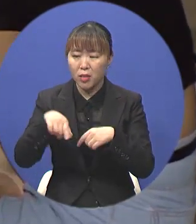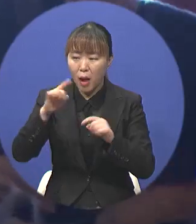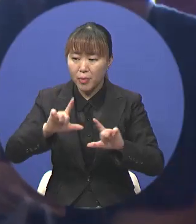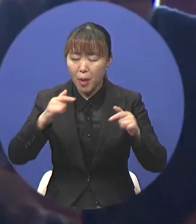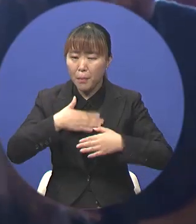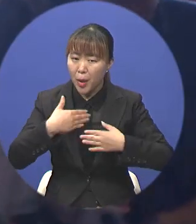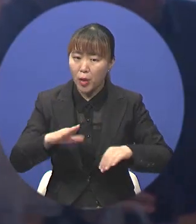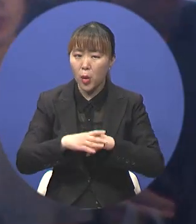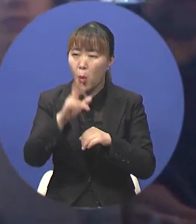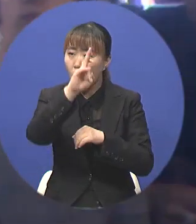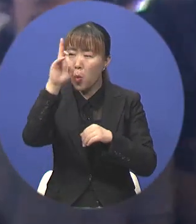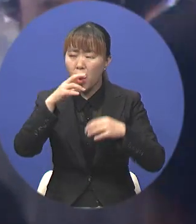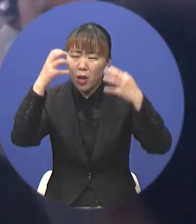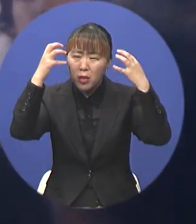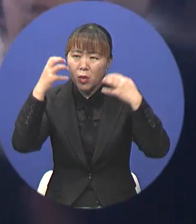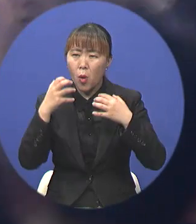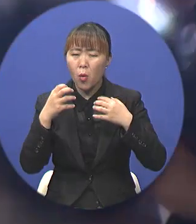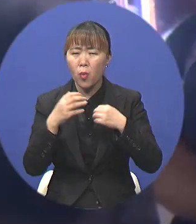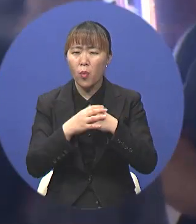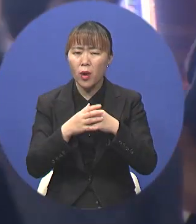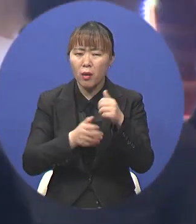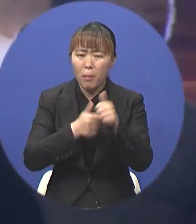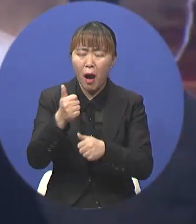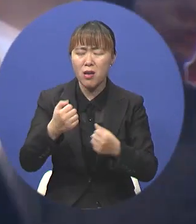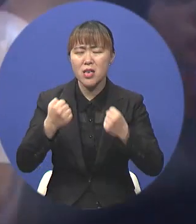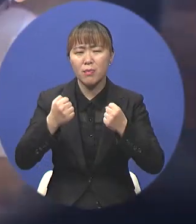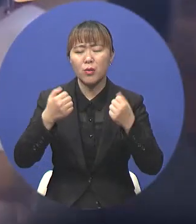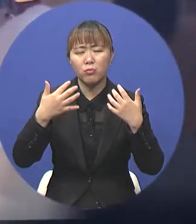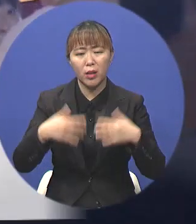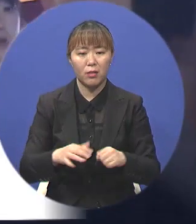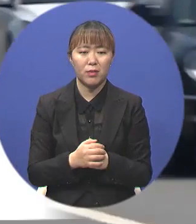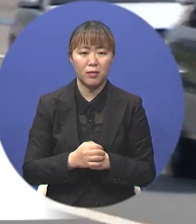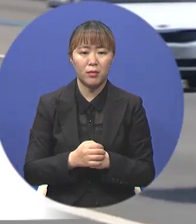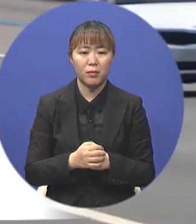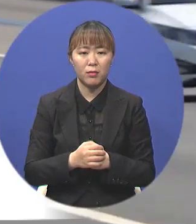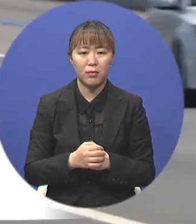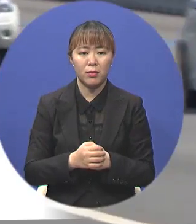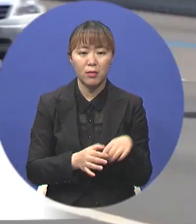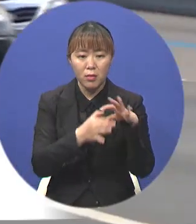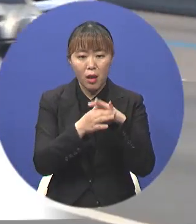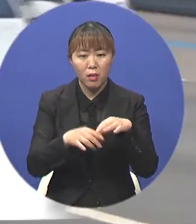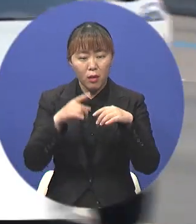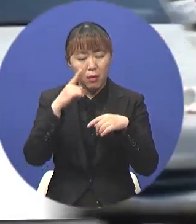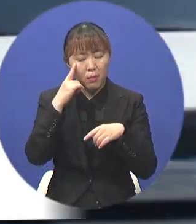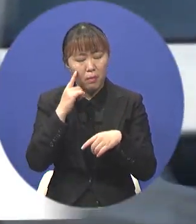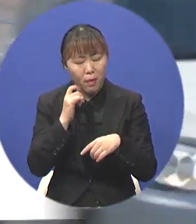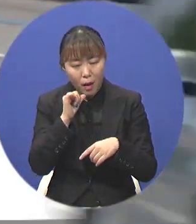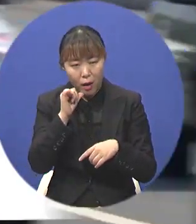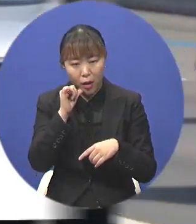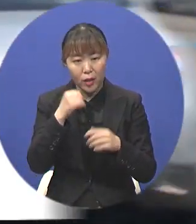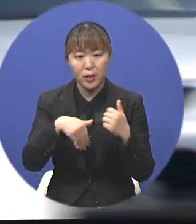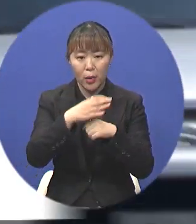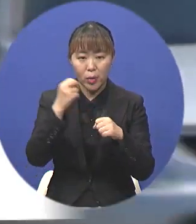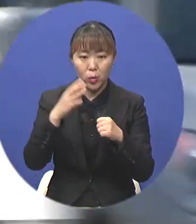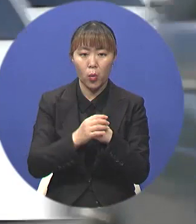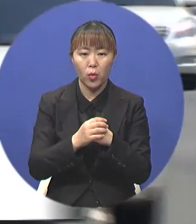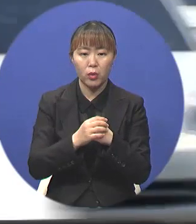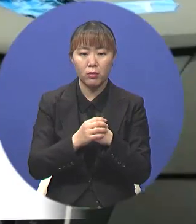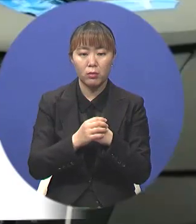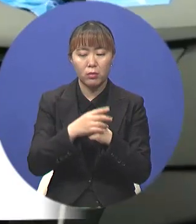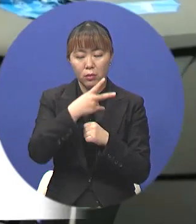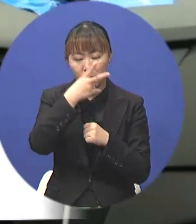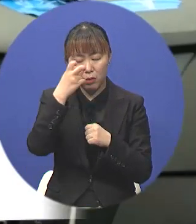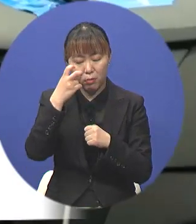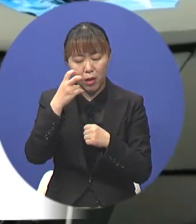시간 동안 더위를 견딜 힘도 잃기 마련입니다. 계속해서 졸린 상태거나 또는 가수면